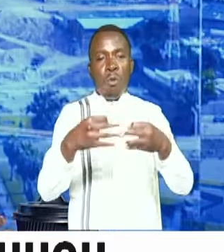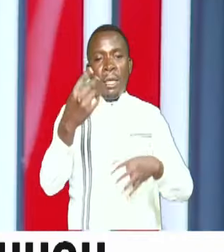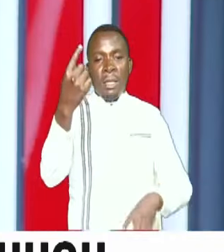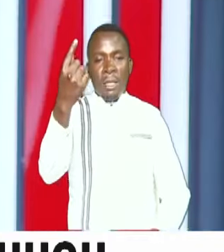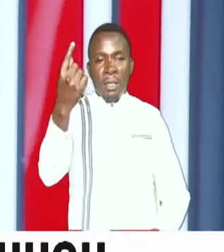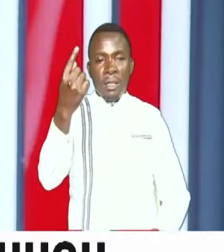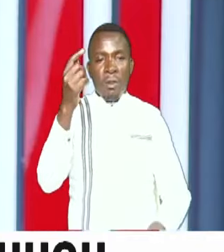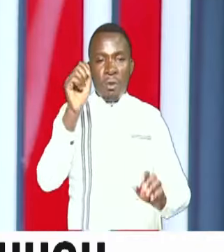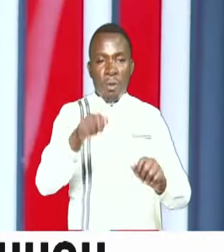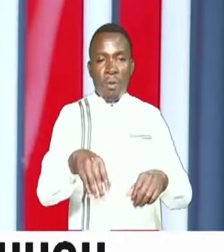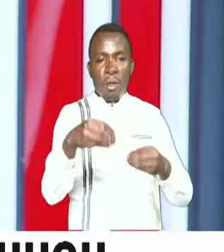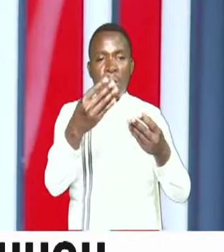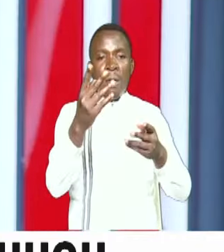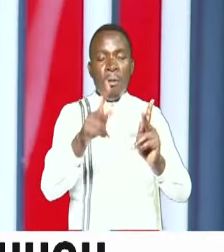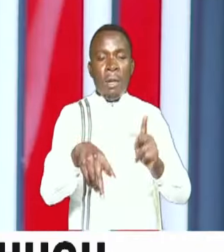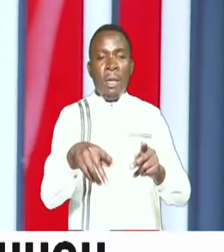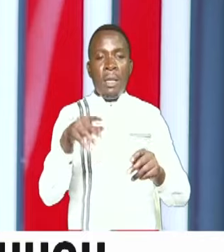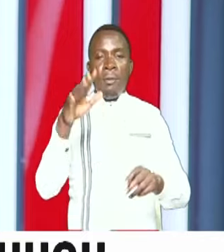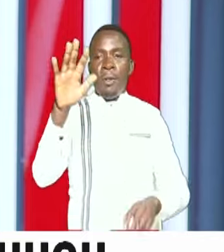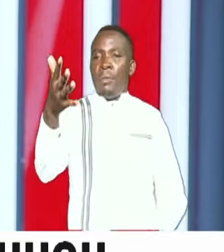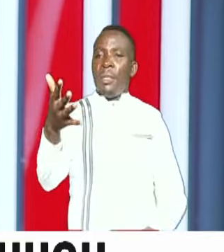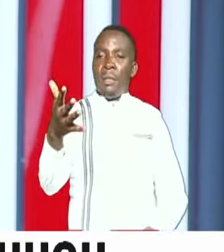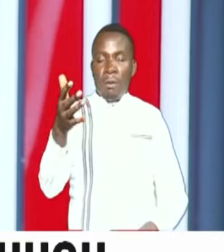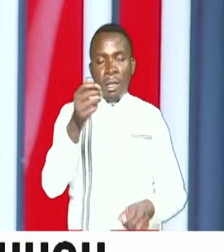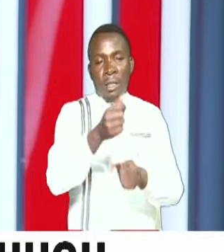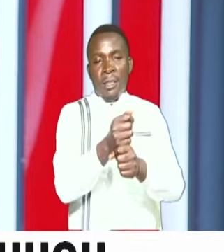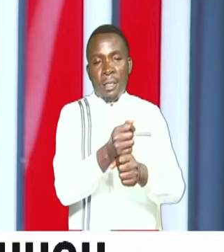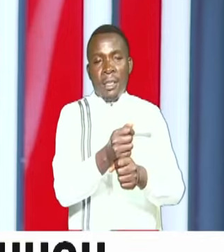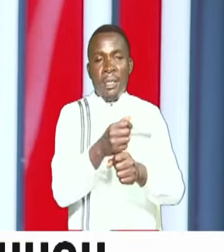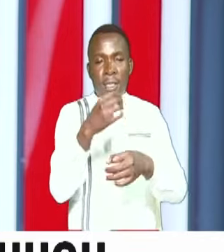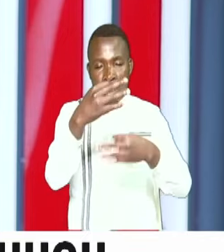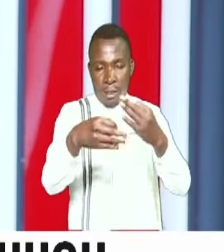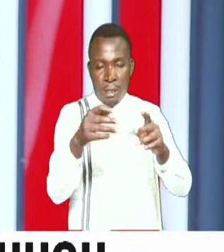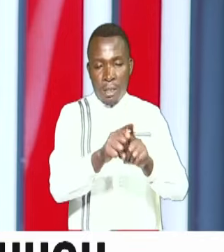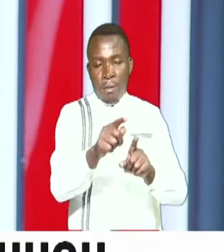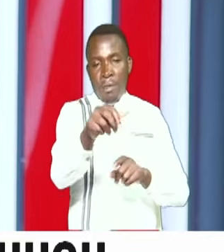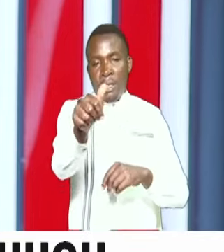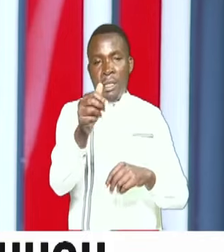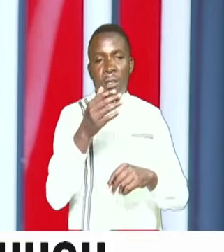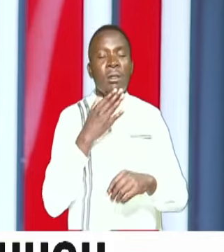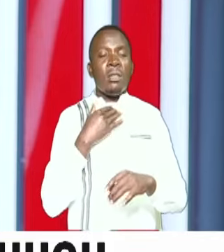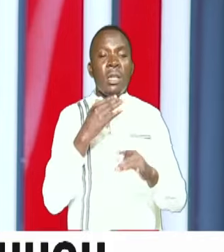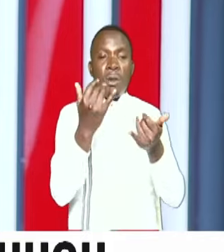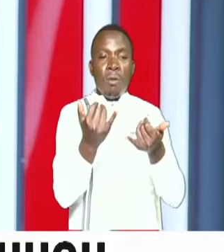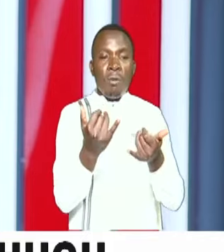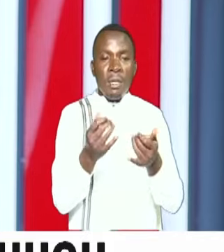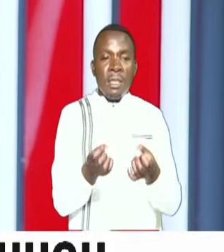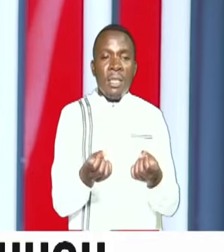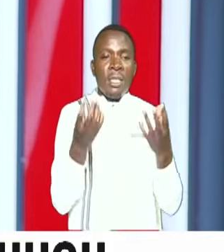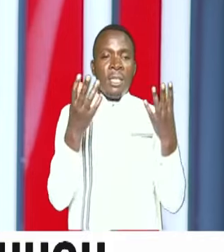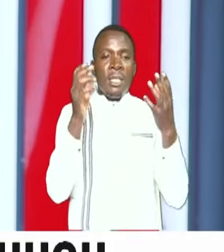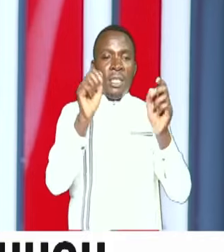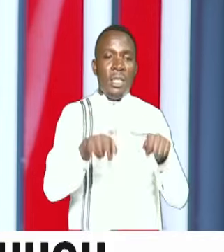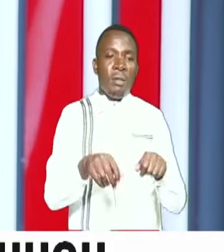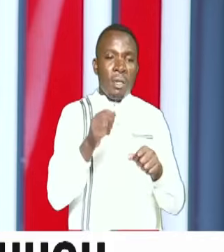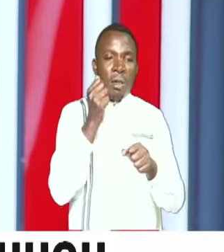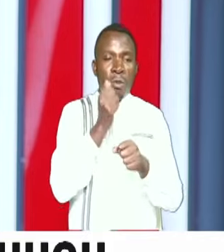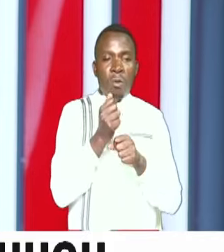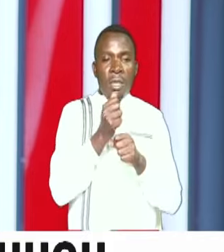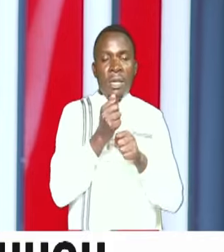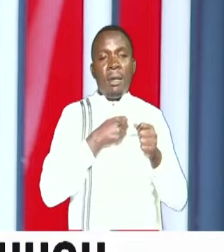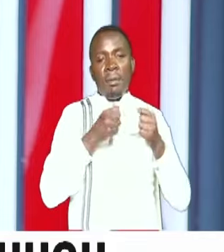ruba rushobora guha abantu bagera ku 5,000 akazi. Inganda nk'izo rero nizo dushaka ubu ngubu ku bwinshi zigashobora gukorera